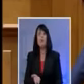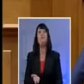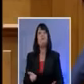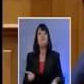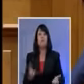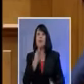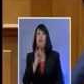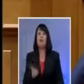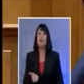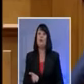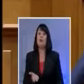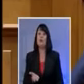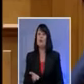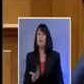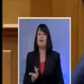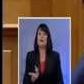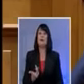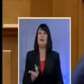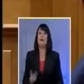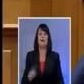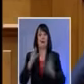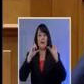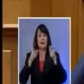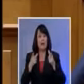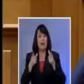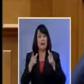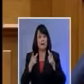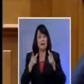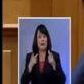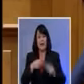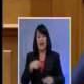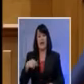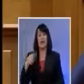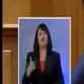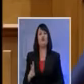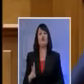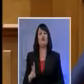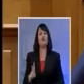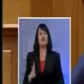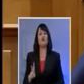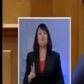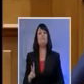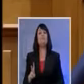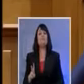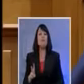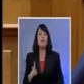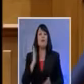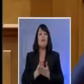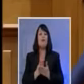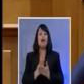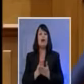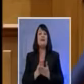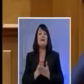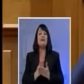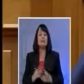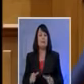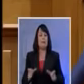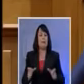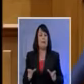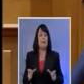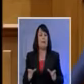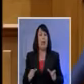Να λοιπόν γιατί η Νέα Δημοκρατία και ο αρχηγός της έχει επιλέξει να δίνει μάχες οπισθοφυλακής.